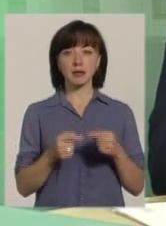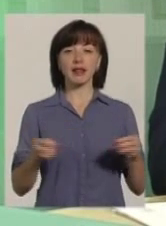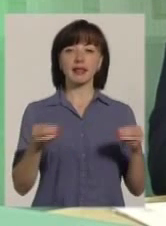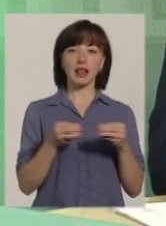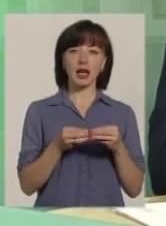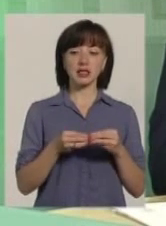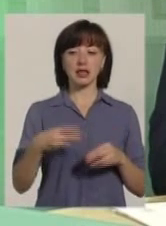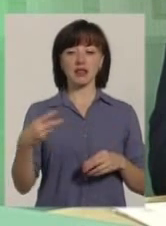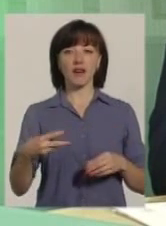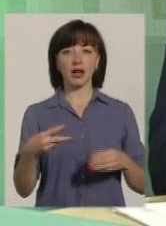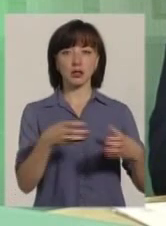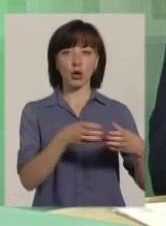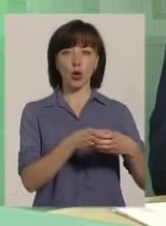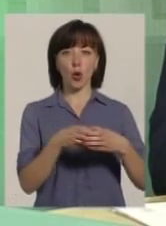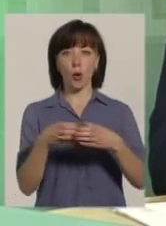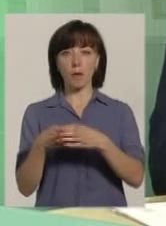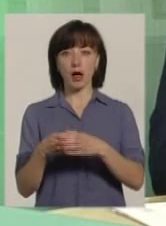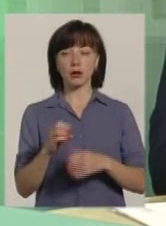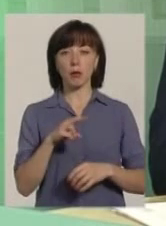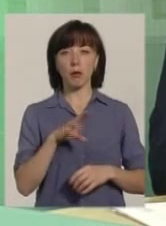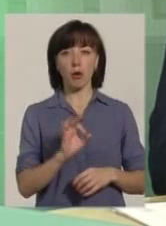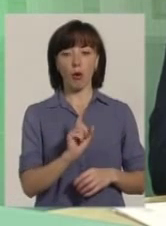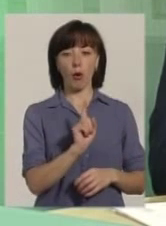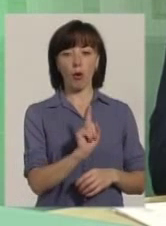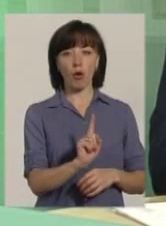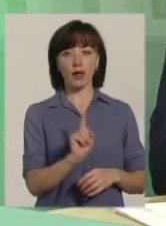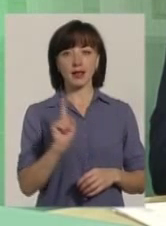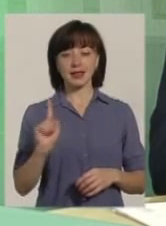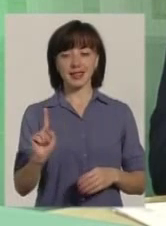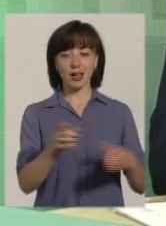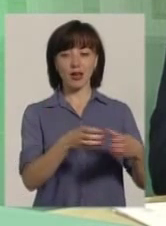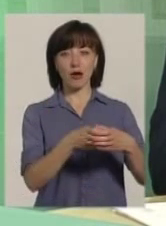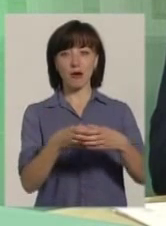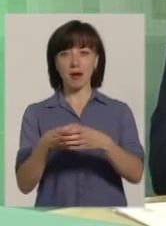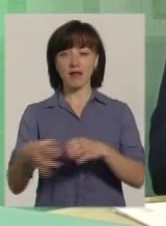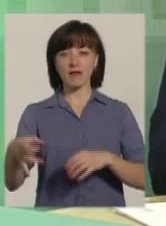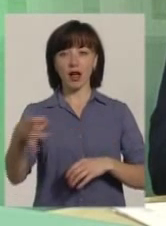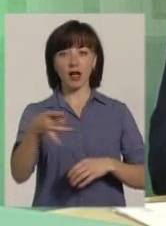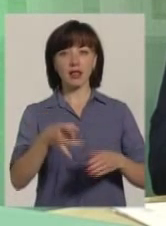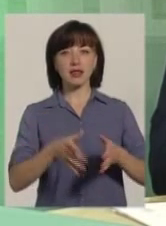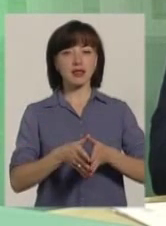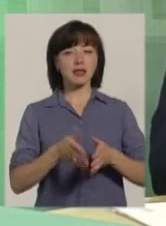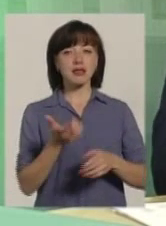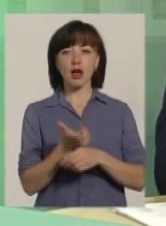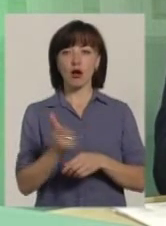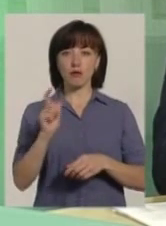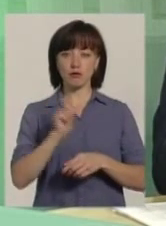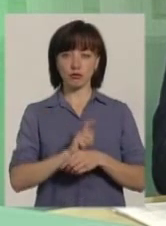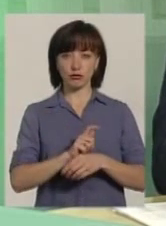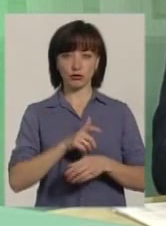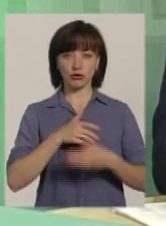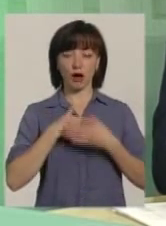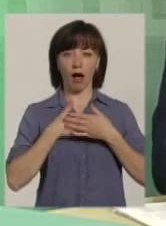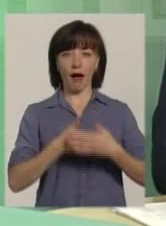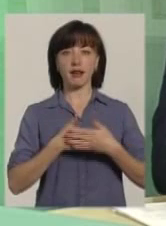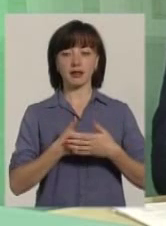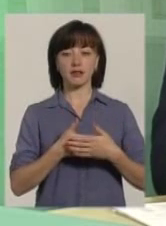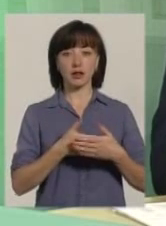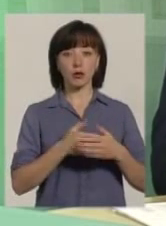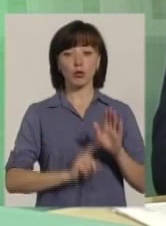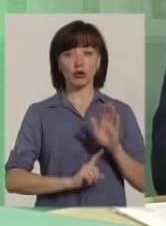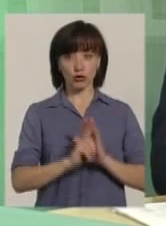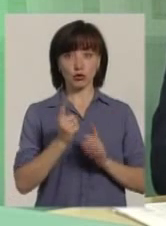10-20 громад, тобто по одній громаді, умовно, в районі, чи де це територіально, найбільш активні будуть громади, і ті започаткують